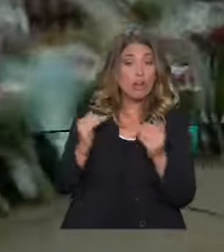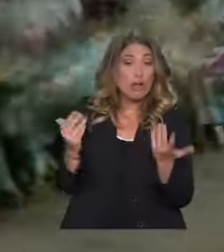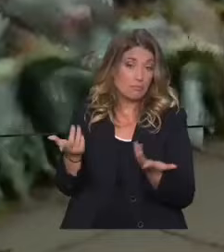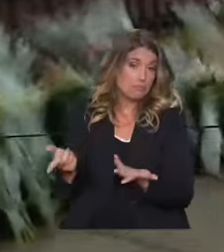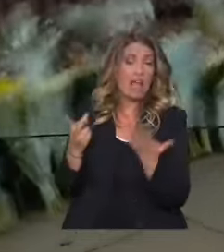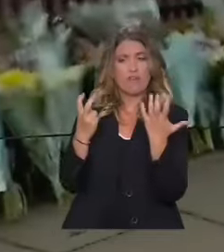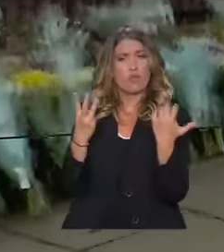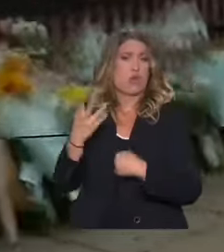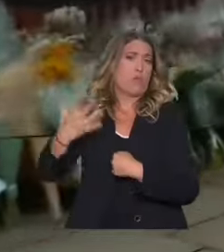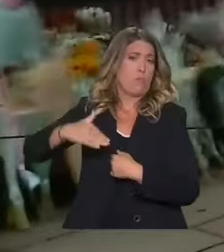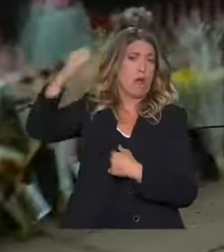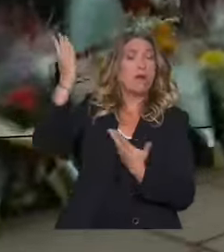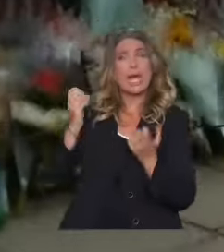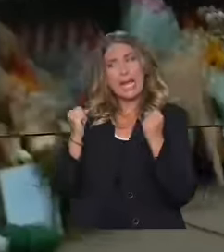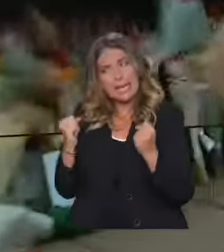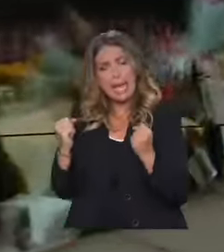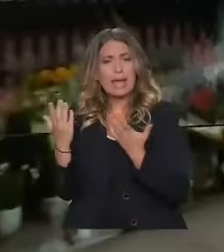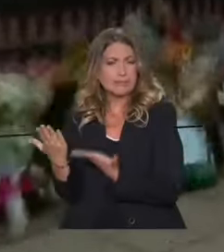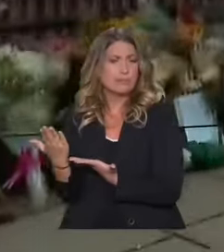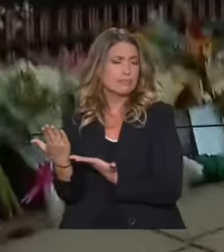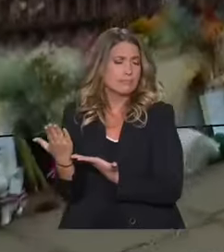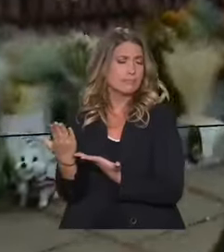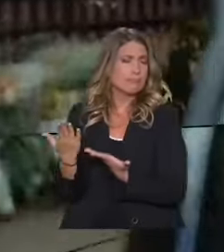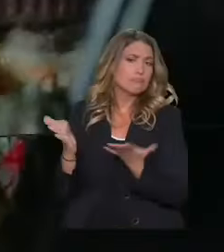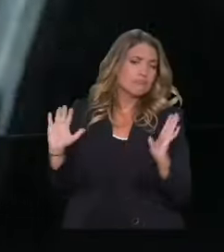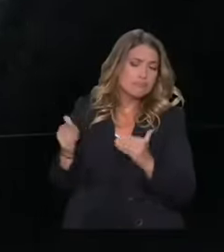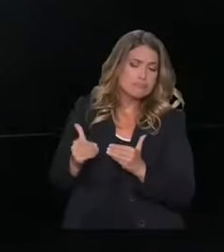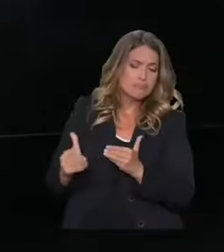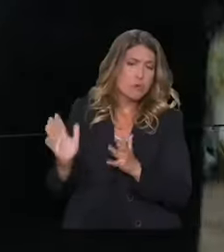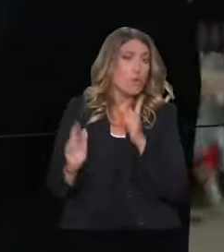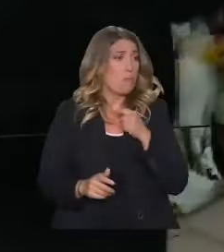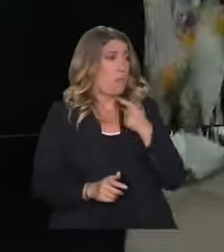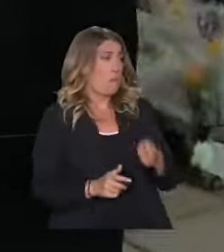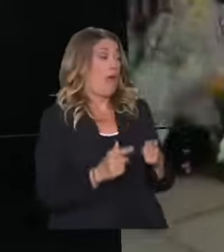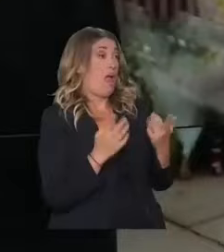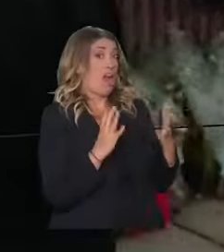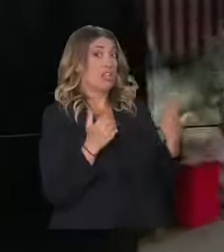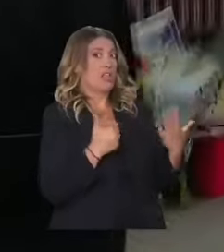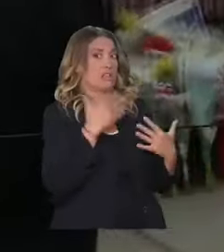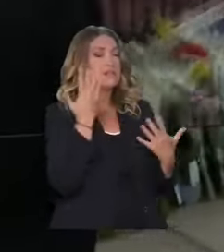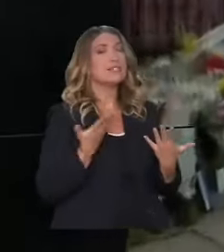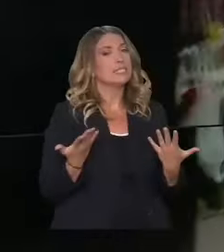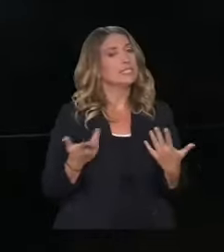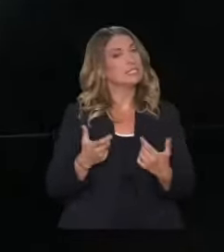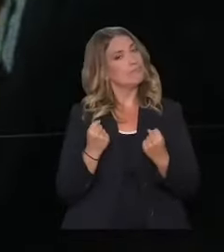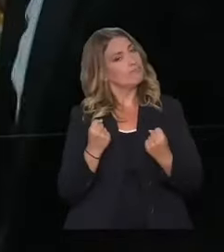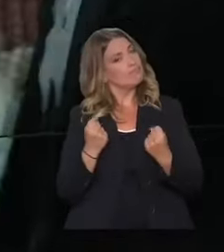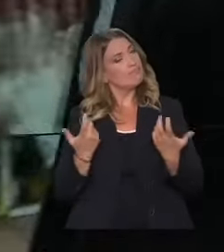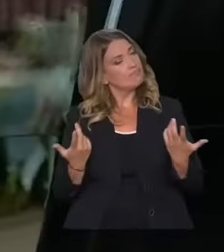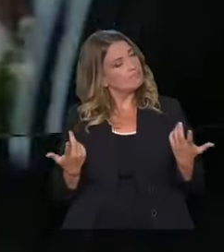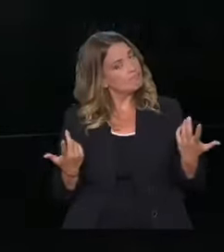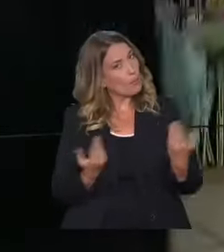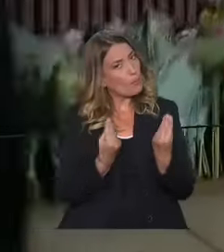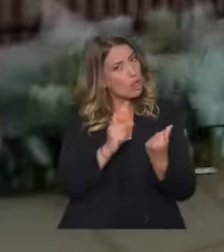υγεία. Άλλωστε και η Ελισάβετ τα 96 έφτασε. Γενικά η ρίζα είναι καλή και οι συνθήκες ζωής εξαιρετικές,